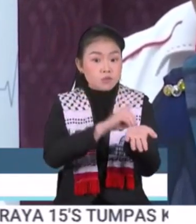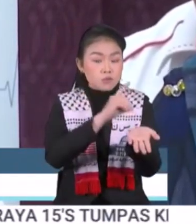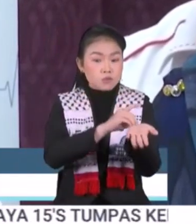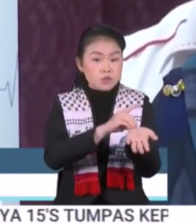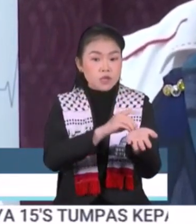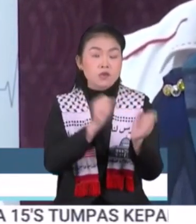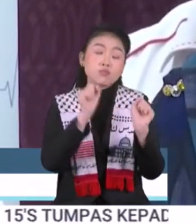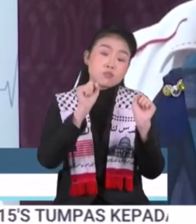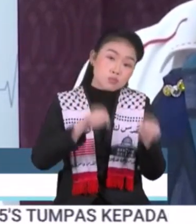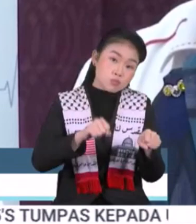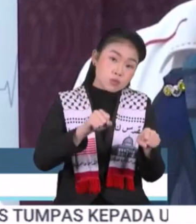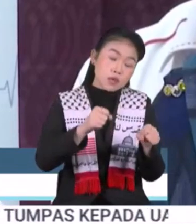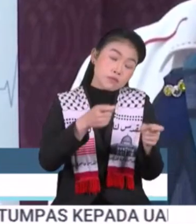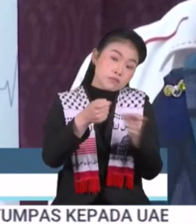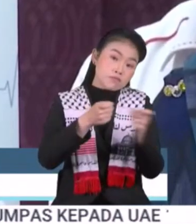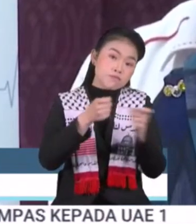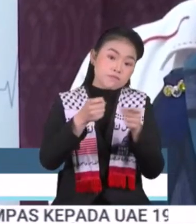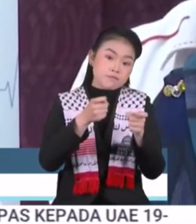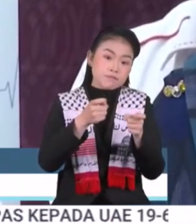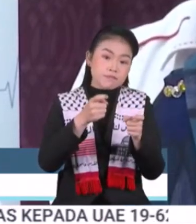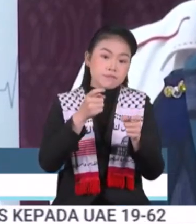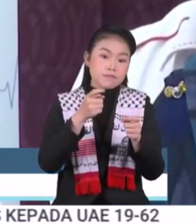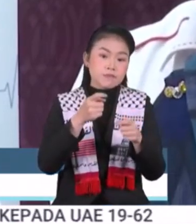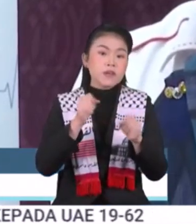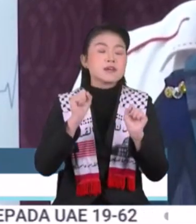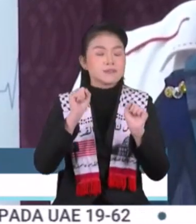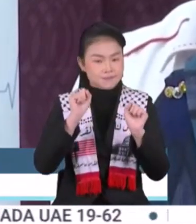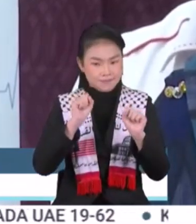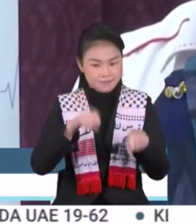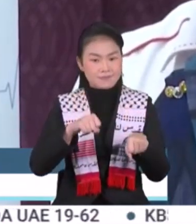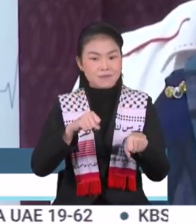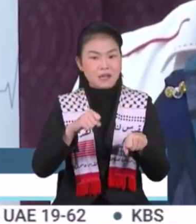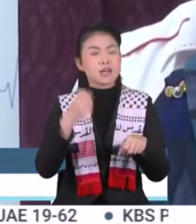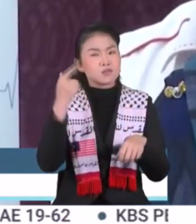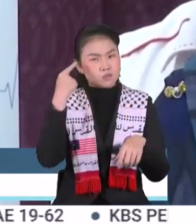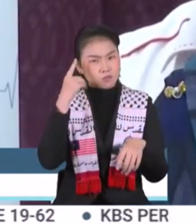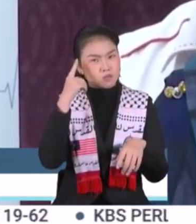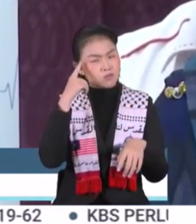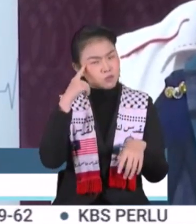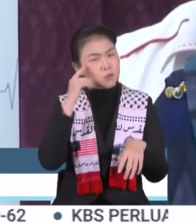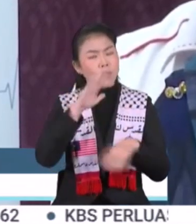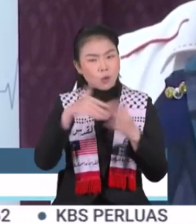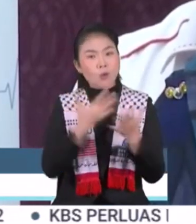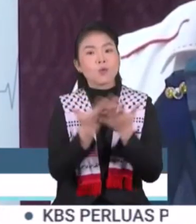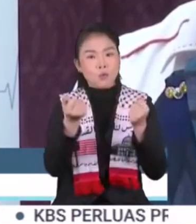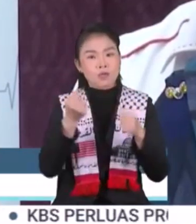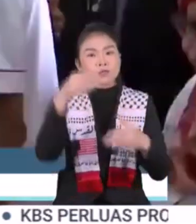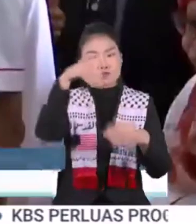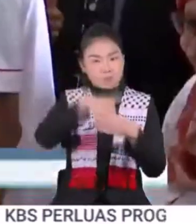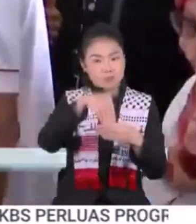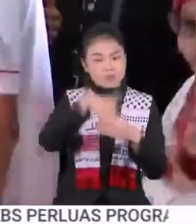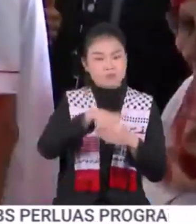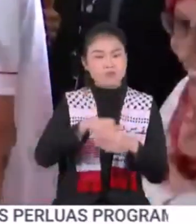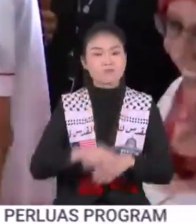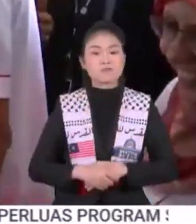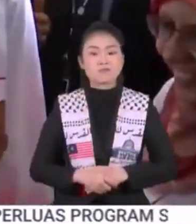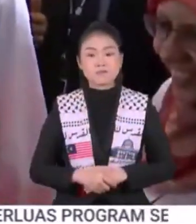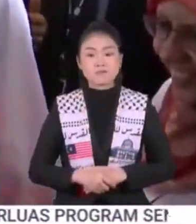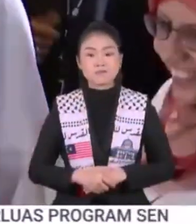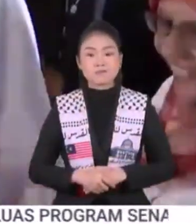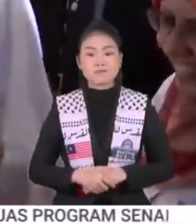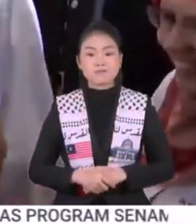mampu diuruskan, pastinya mereka semua mau menunaskan hak untuk mengundi. Yeah.